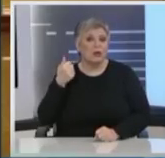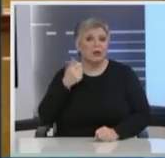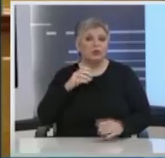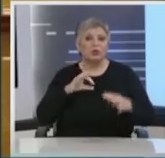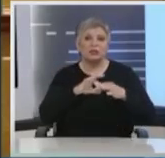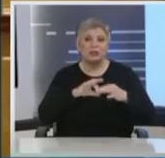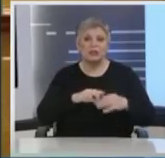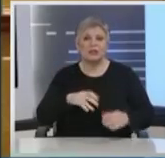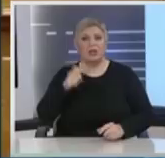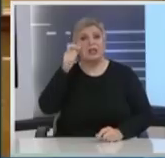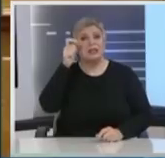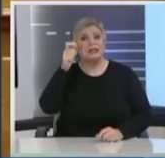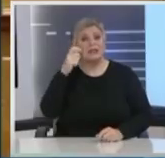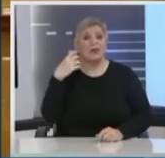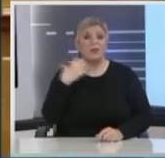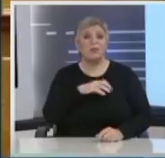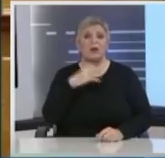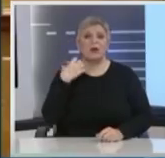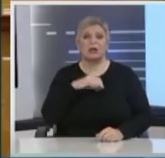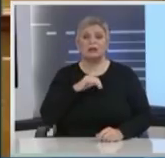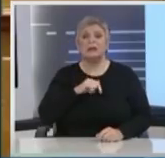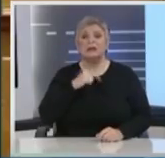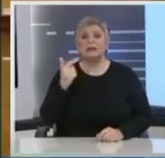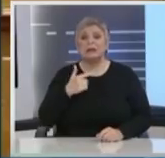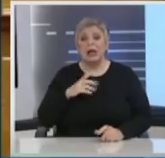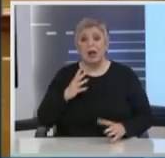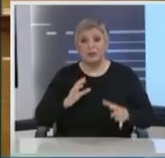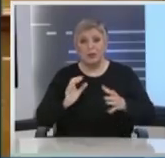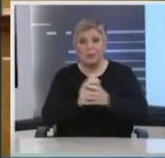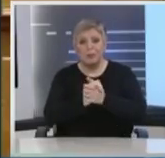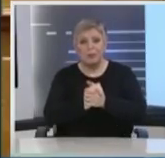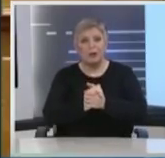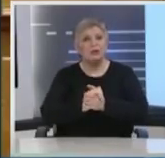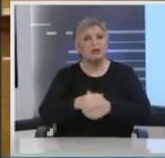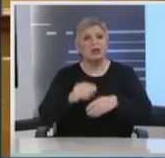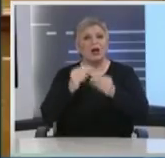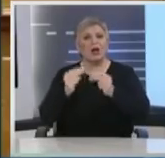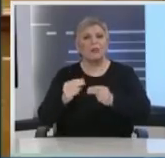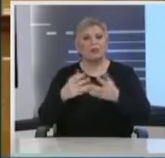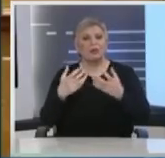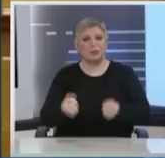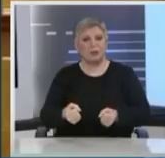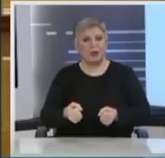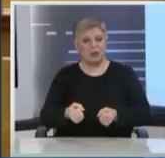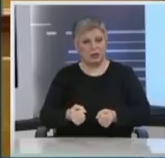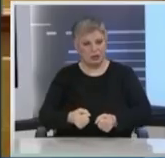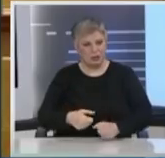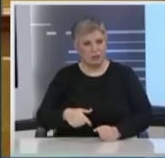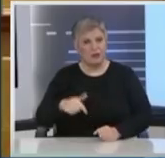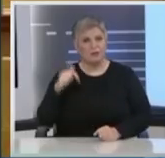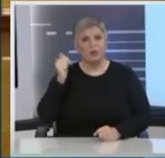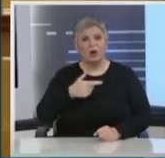Σαμαρά Βενιζέλου και των αποτελεσμάτων που έφερε αυτή η συγκυβέρνηση. Μια συγκυβέρνηση που στάθηκε